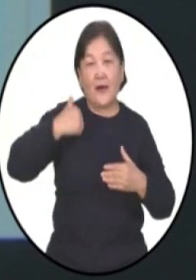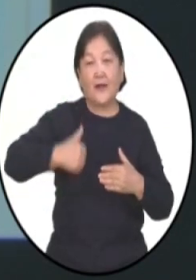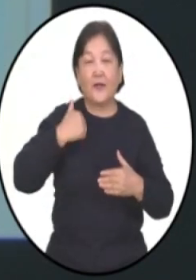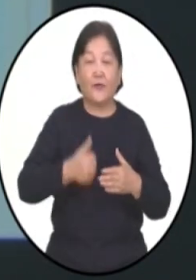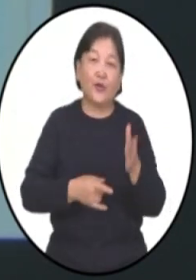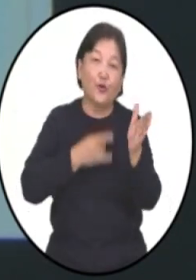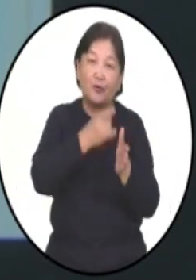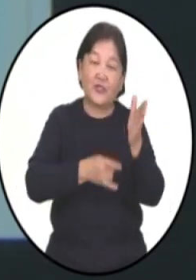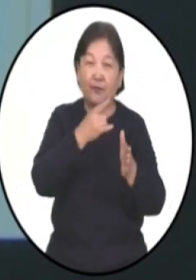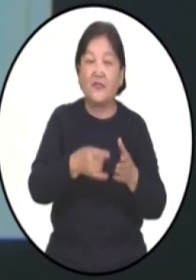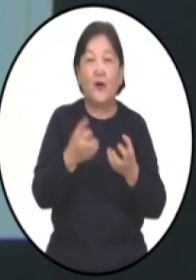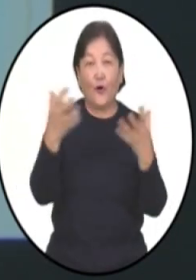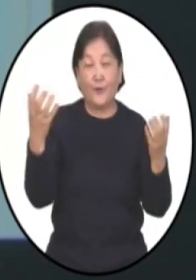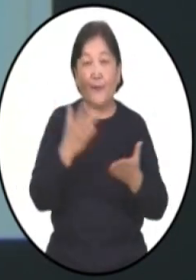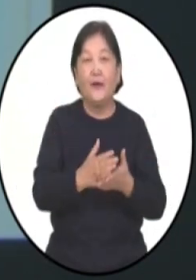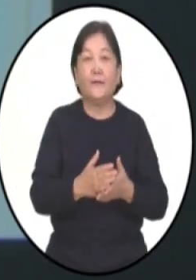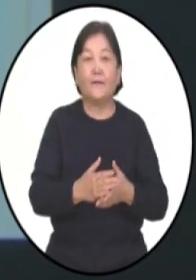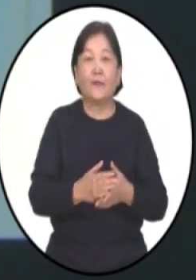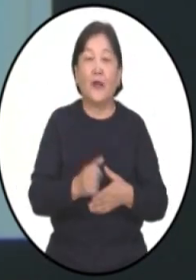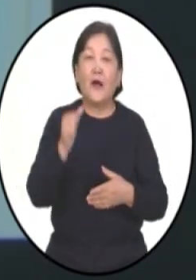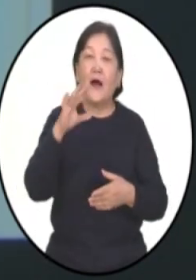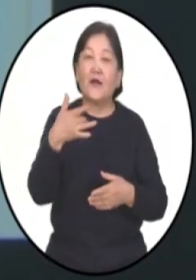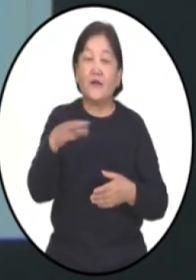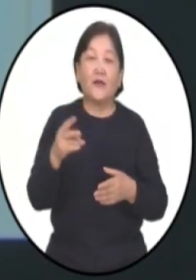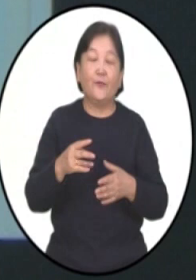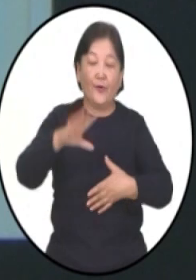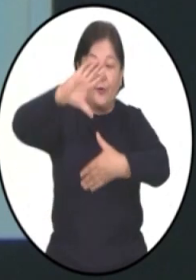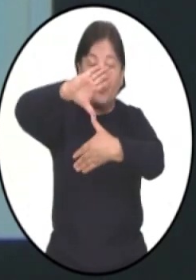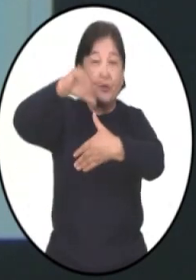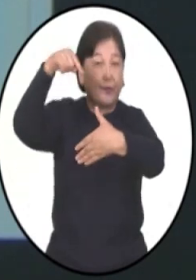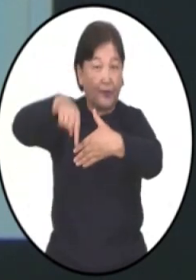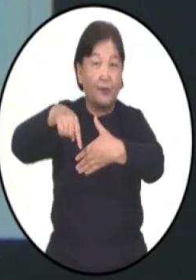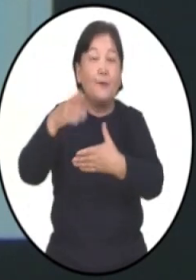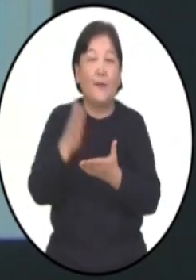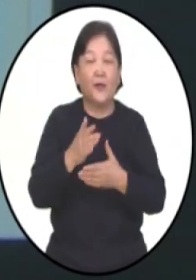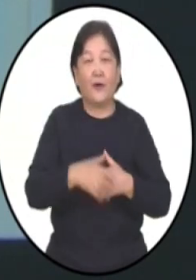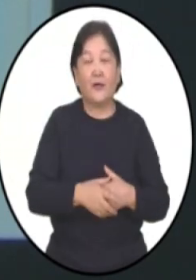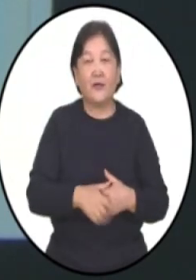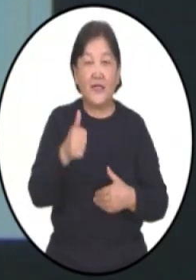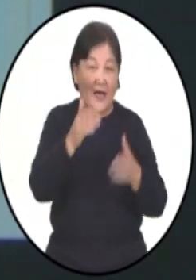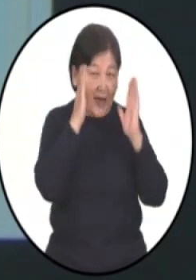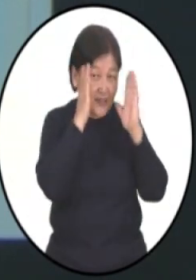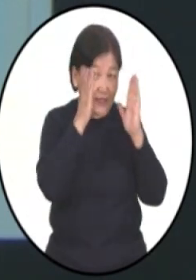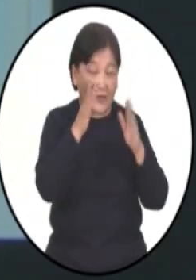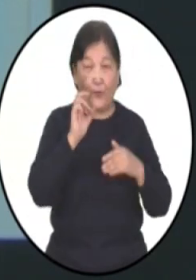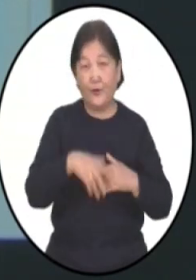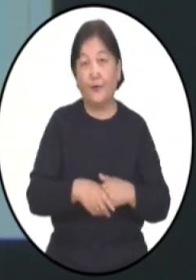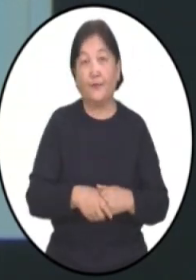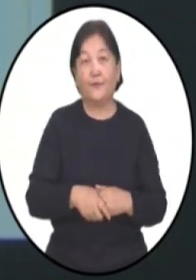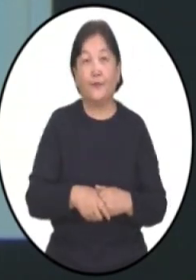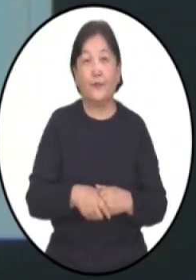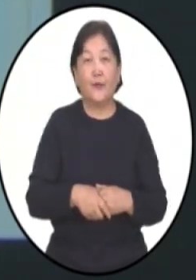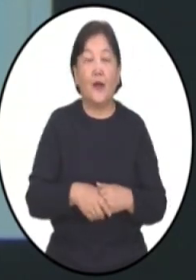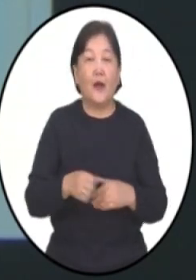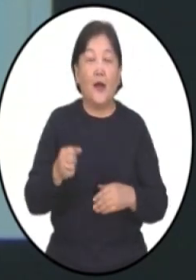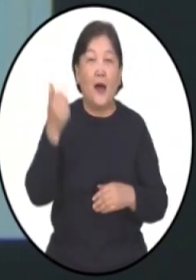төлхөө Өмнөд Америкт, Аргентин болон бусад орнуудад төлхөө хөгжсөн байна. За та нар сайн ажиллах юм бол